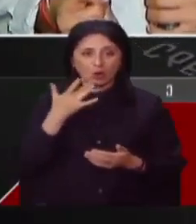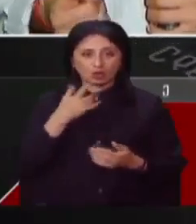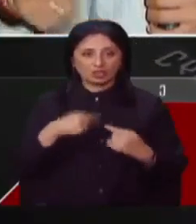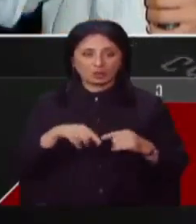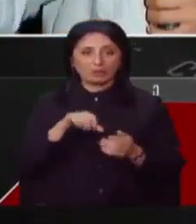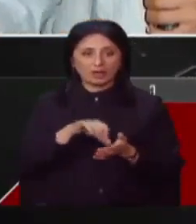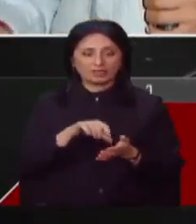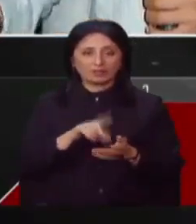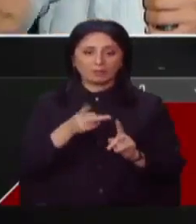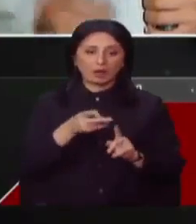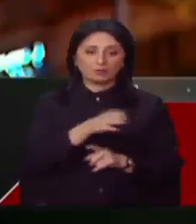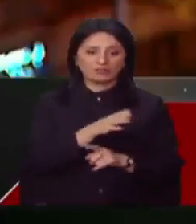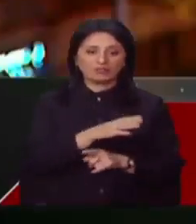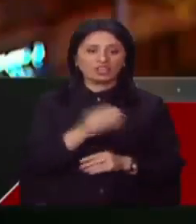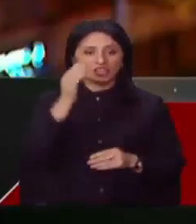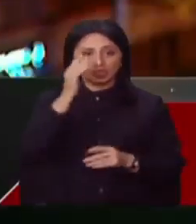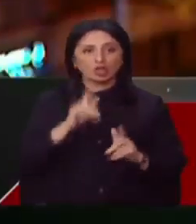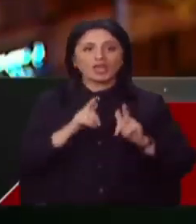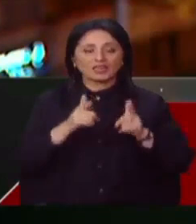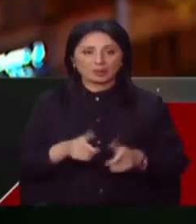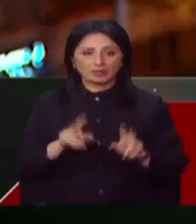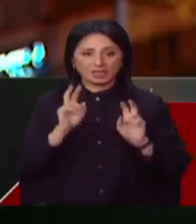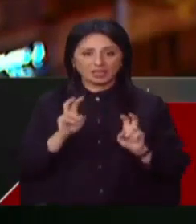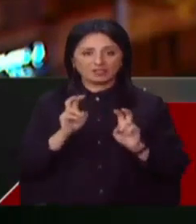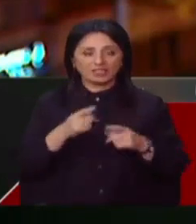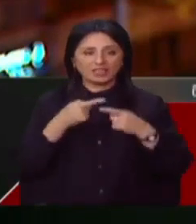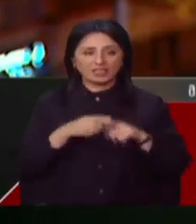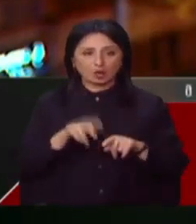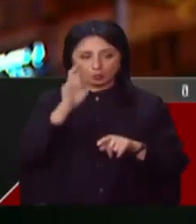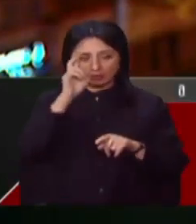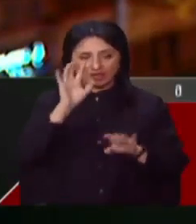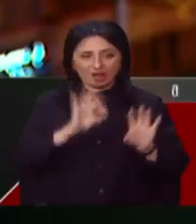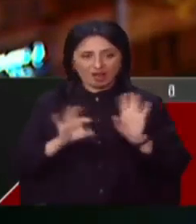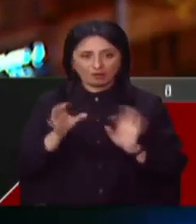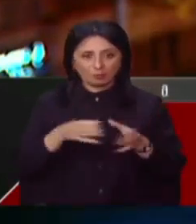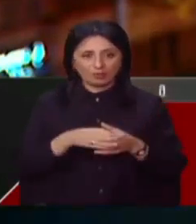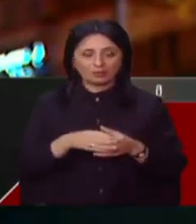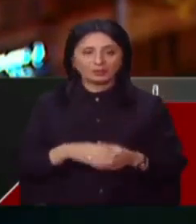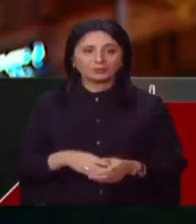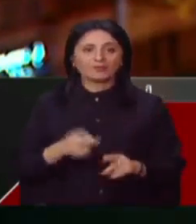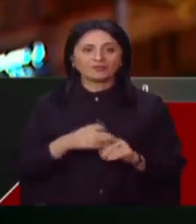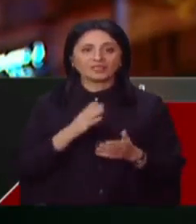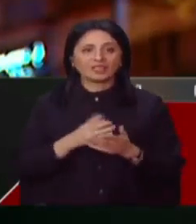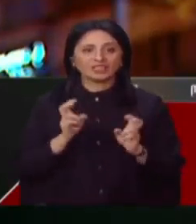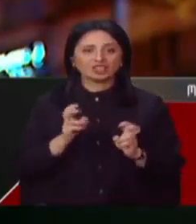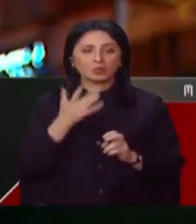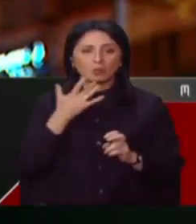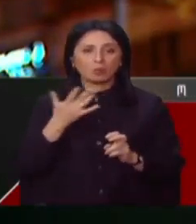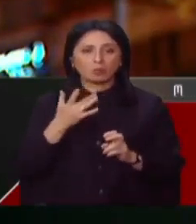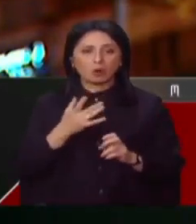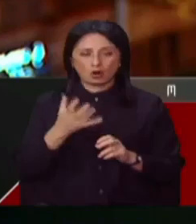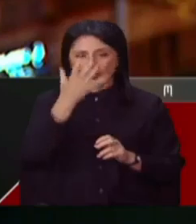პარტიების წარმომადგენლები და მეორეს მხრივ თითქოს ეთანხმებიან ეგრეთ წოდებული ტექნიკური მთავრობის შექმნას, ეს არის ერთგვარი